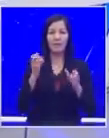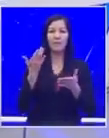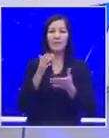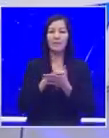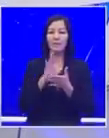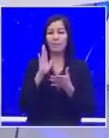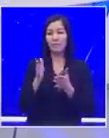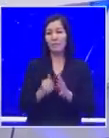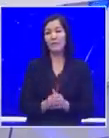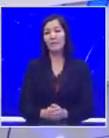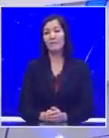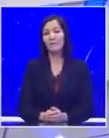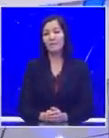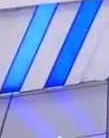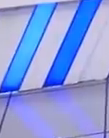Жұмашқызы. Алдымен аңдатпа.